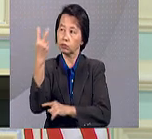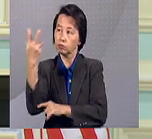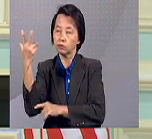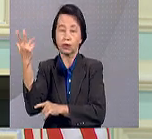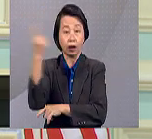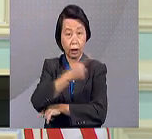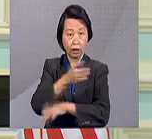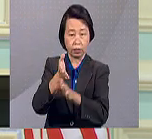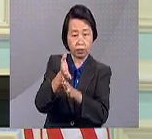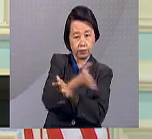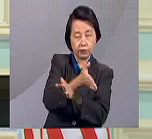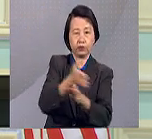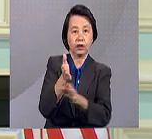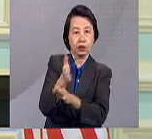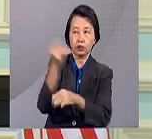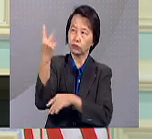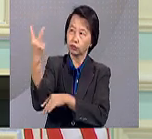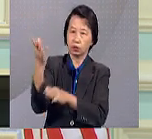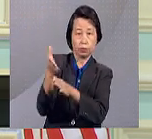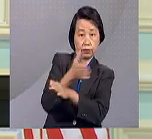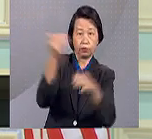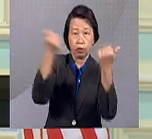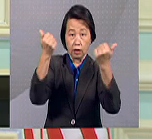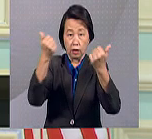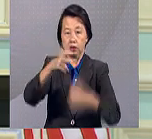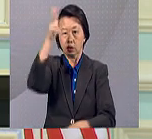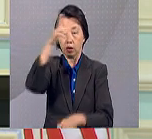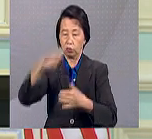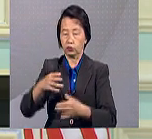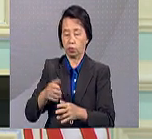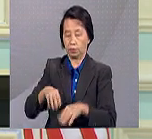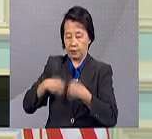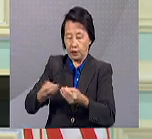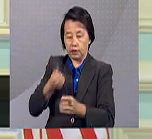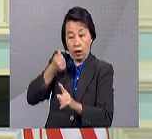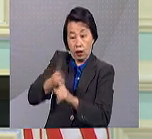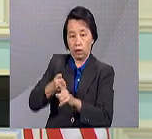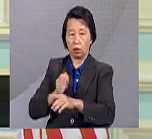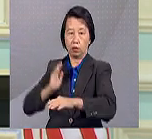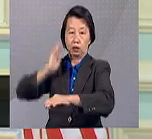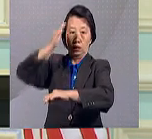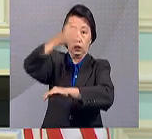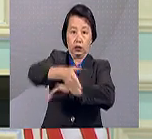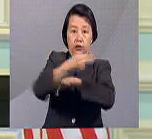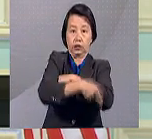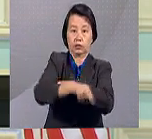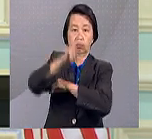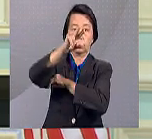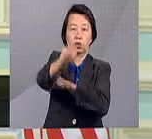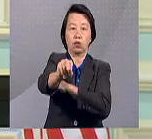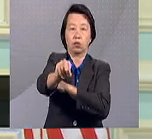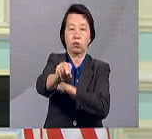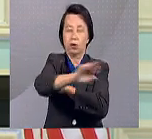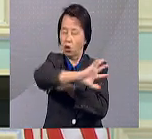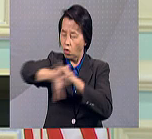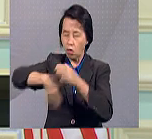sebelum sambutan Aidilfitri, kerajaan telah pun mengeluarkan arahan rentas negeri tidak dibenarkan